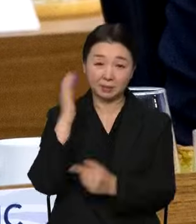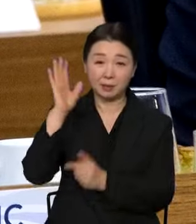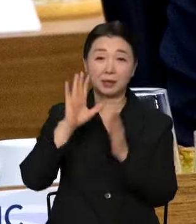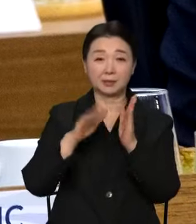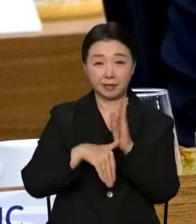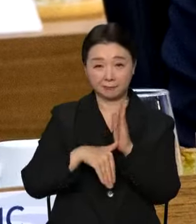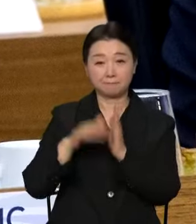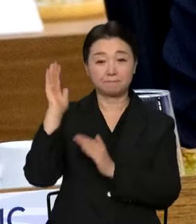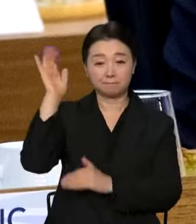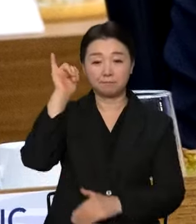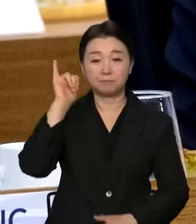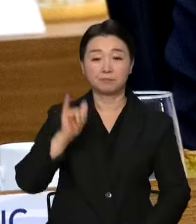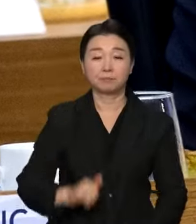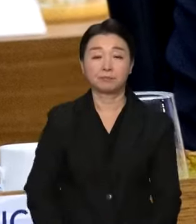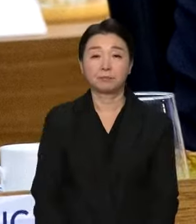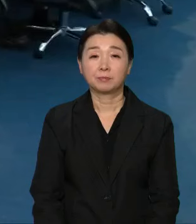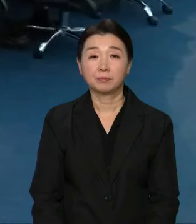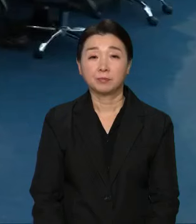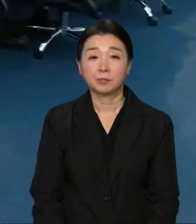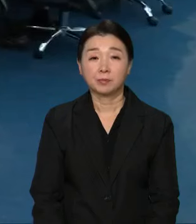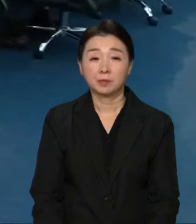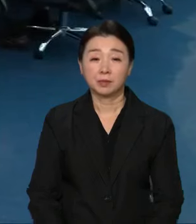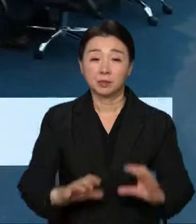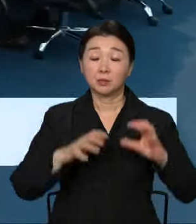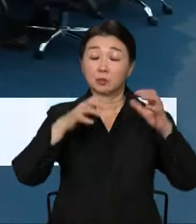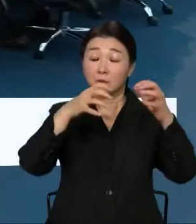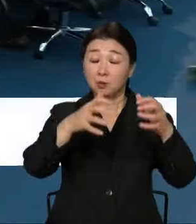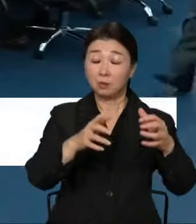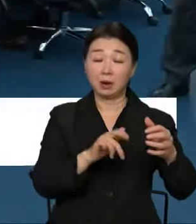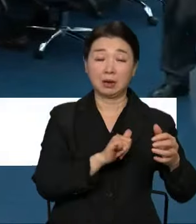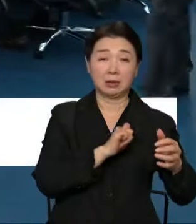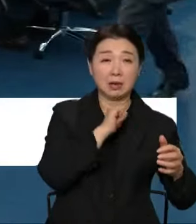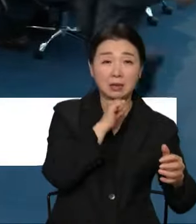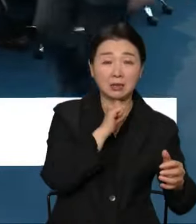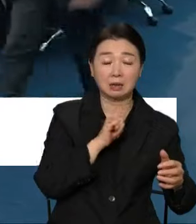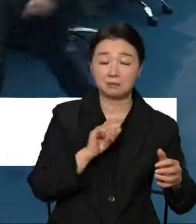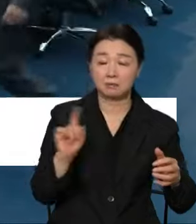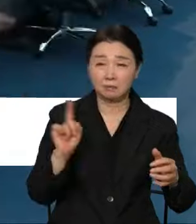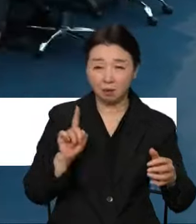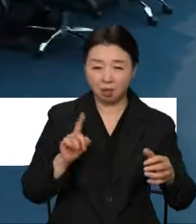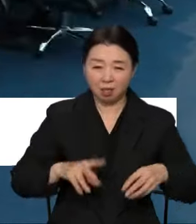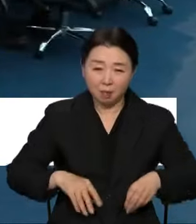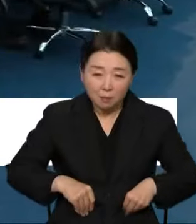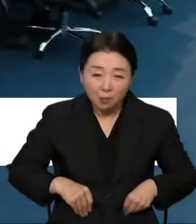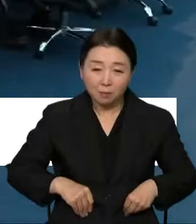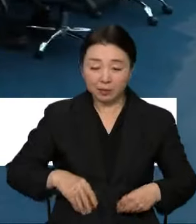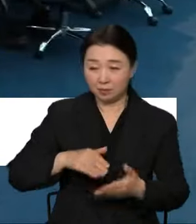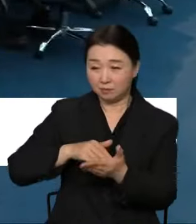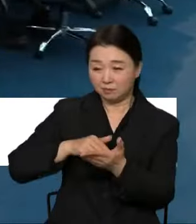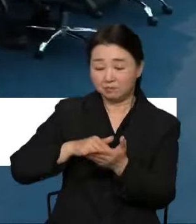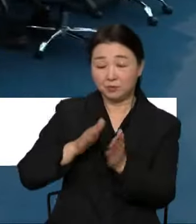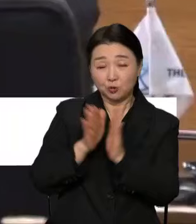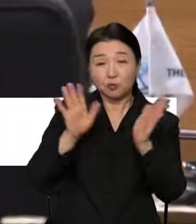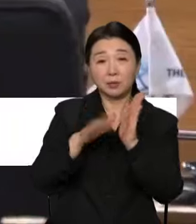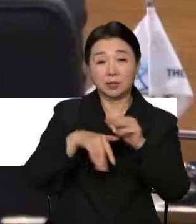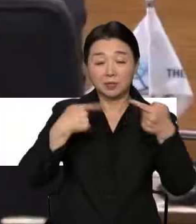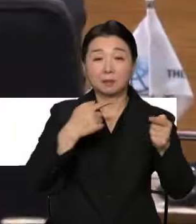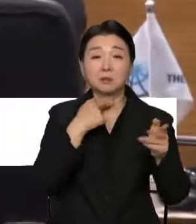연설에 나섰습니다. 앞서 글로벌 기아 빈곤 퇴치 연합 출범식에도 참석한 윤